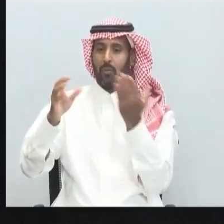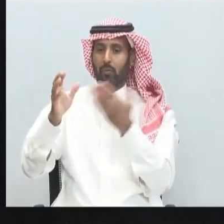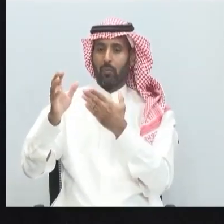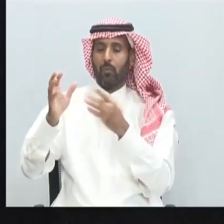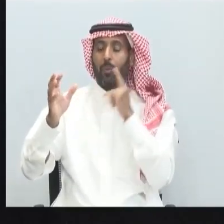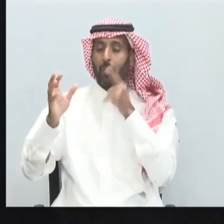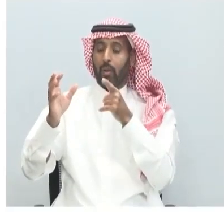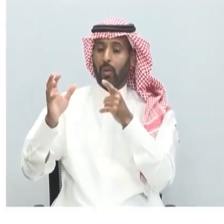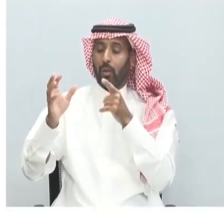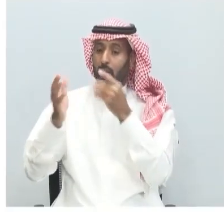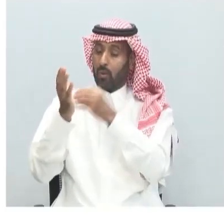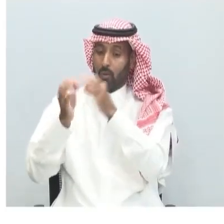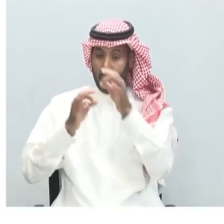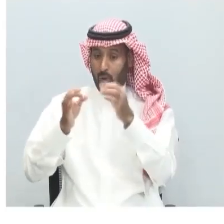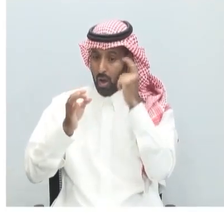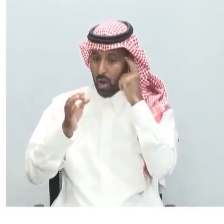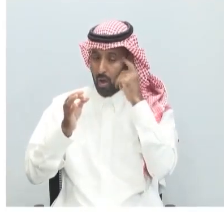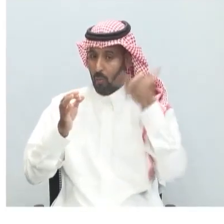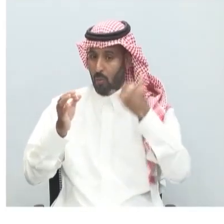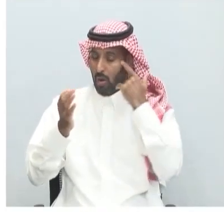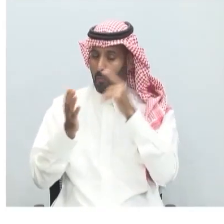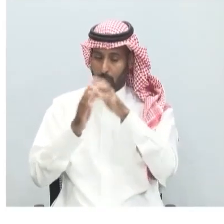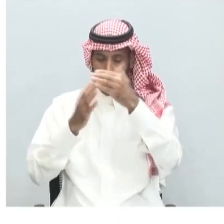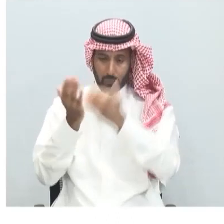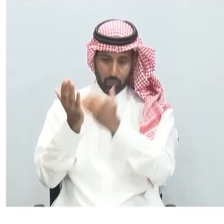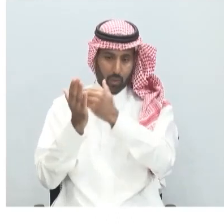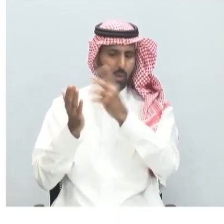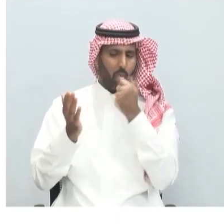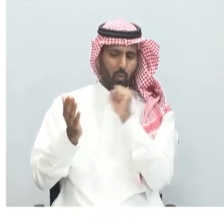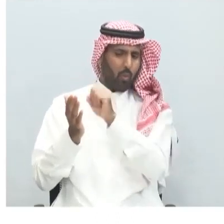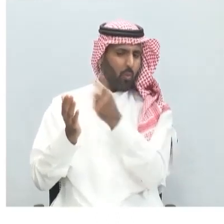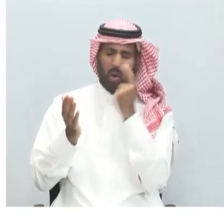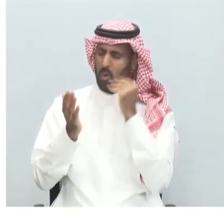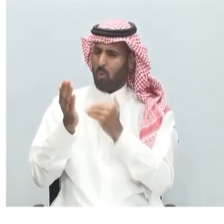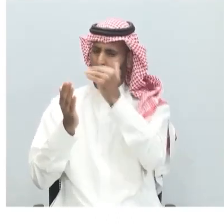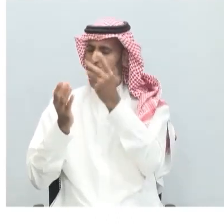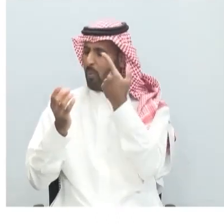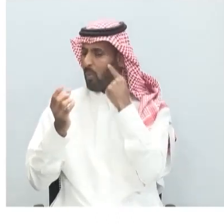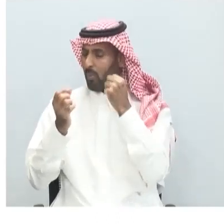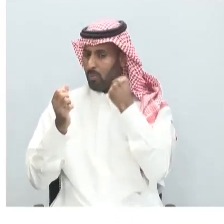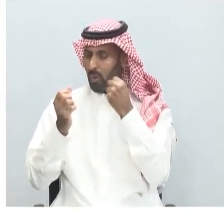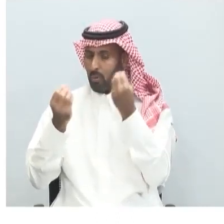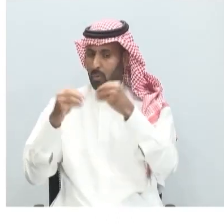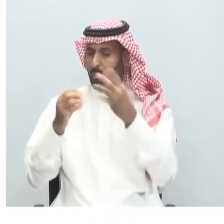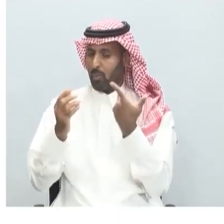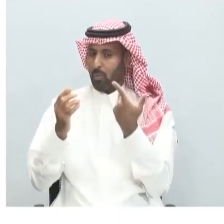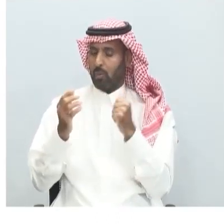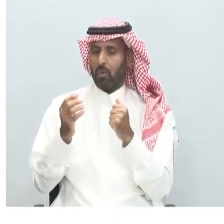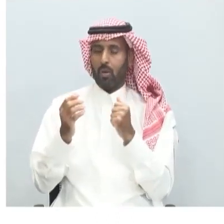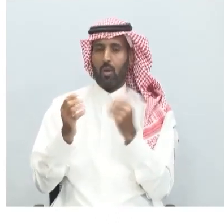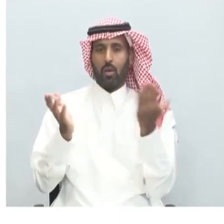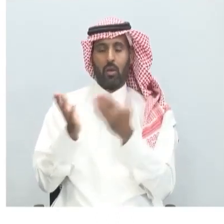هذا المخطط مهم جدا حتى تحدد من يعلم من في الطاقه